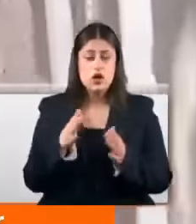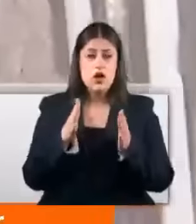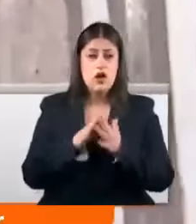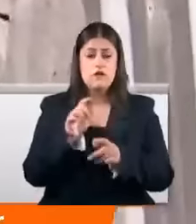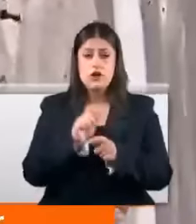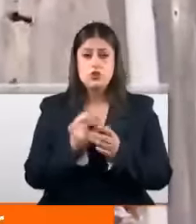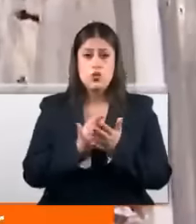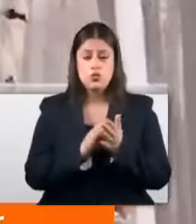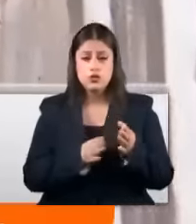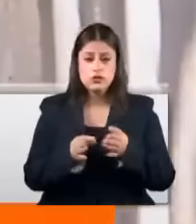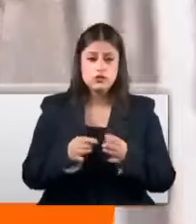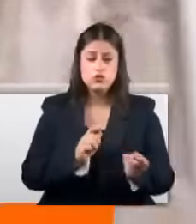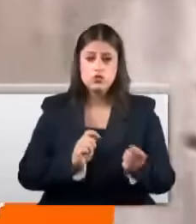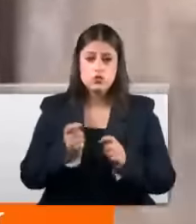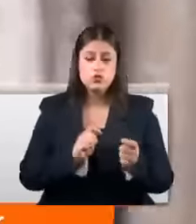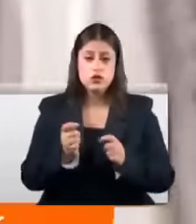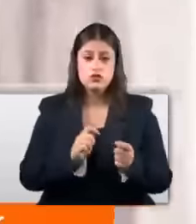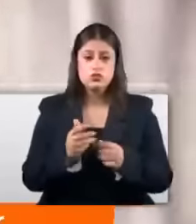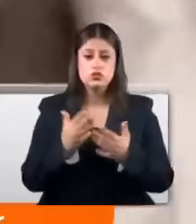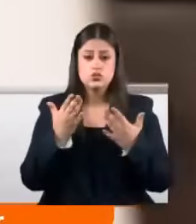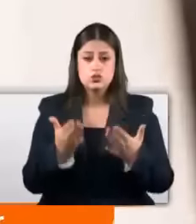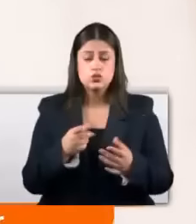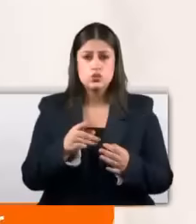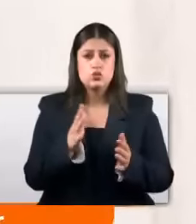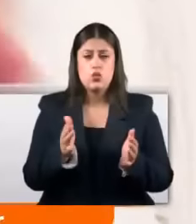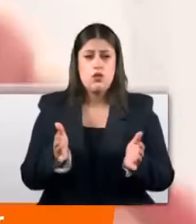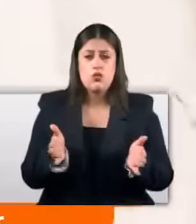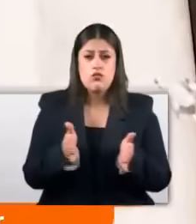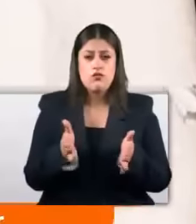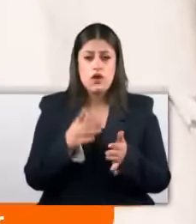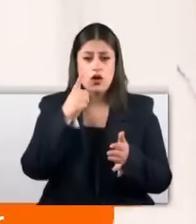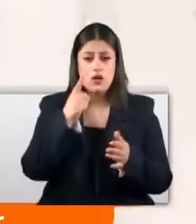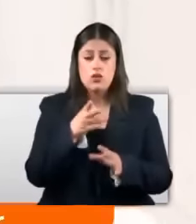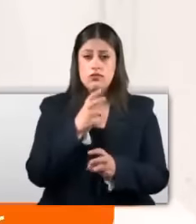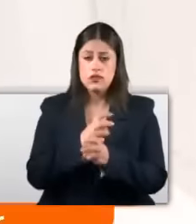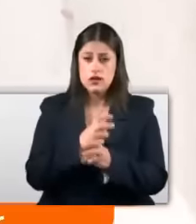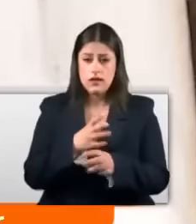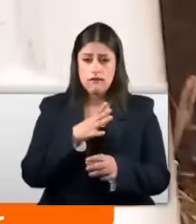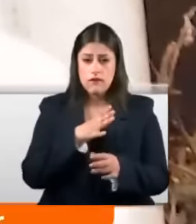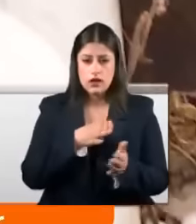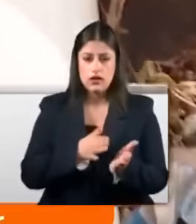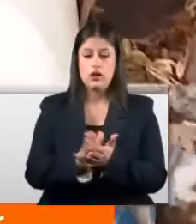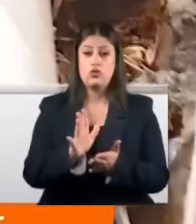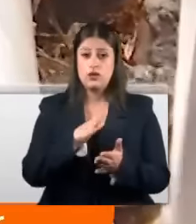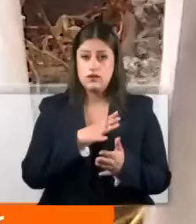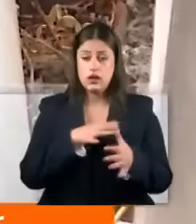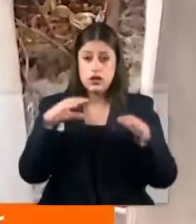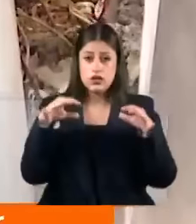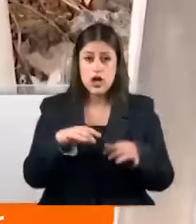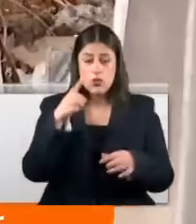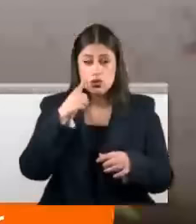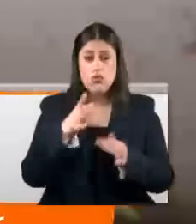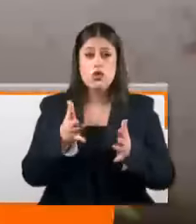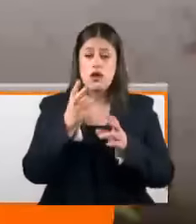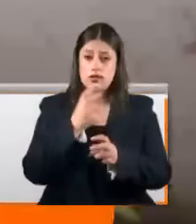gitmeye çalışıyorlar. Çalışıyorlar diyorum. Çünkü daracık bir yer, tehlikeli, kayıyor. Yağışlı havada daha da